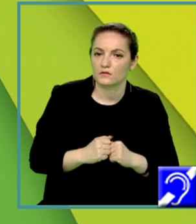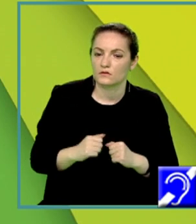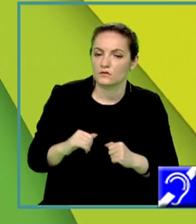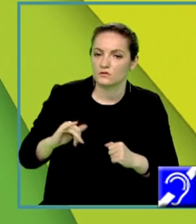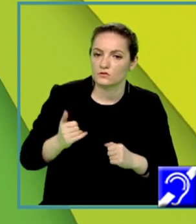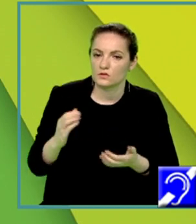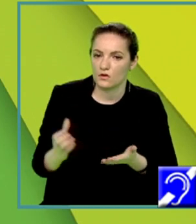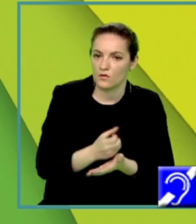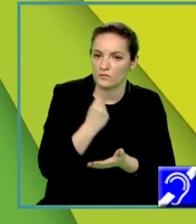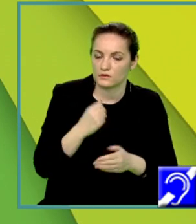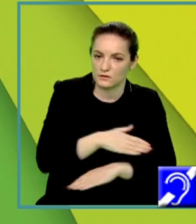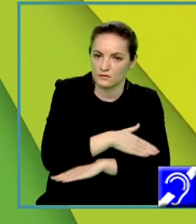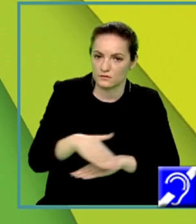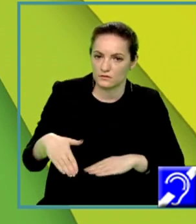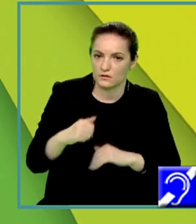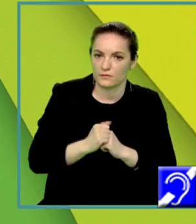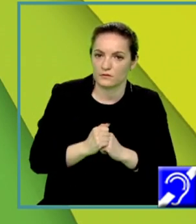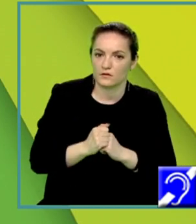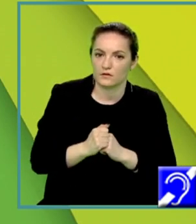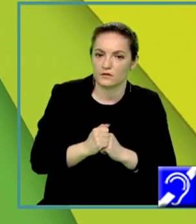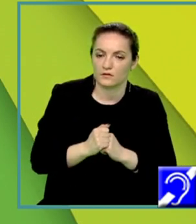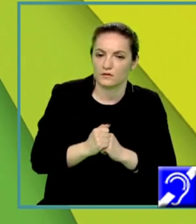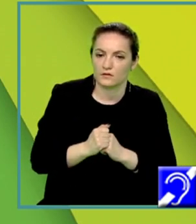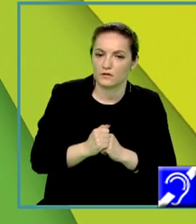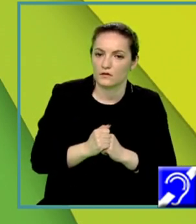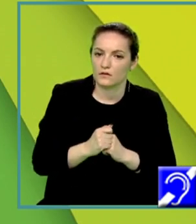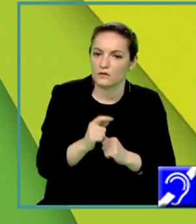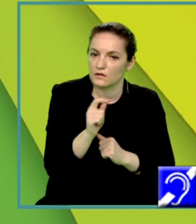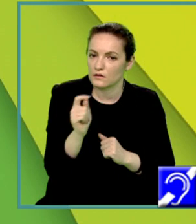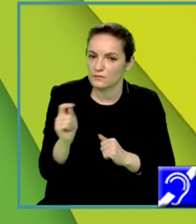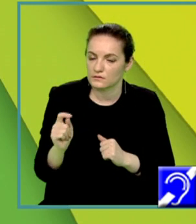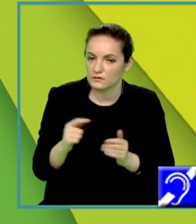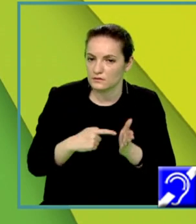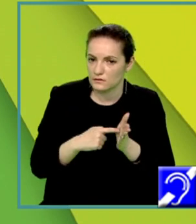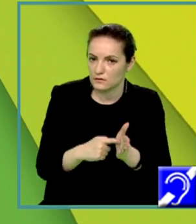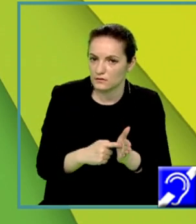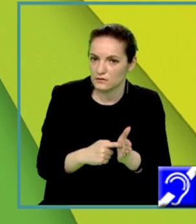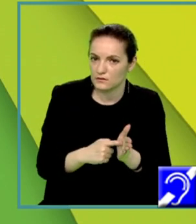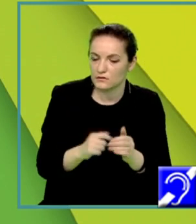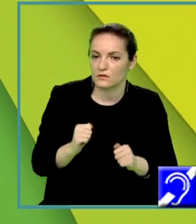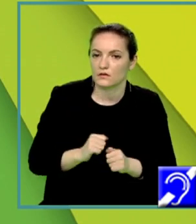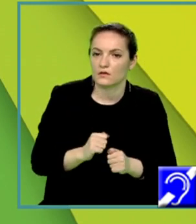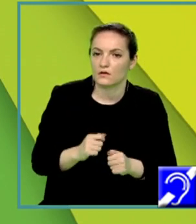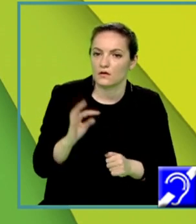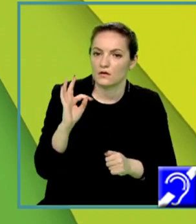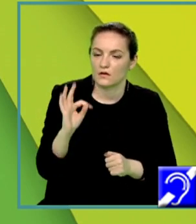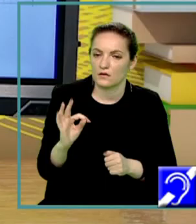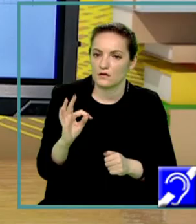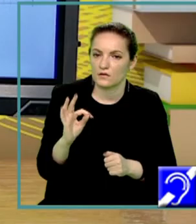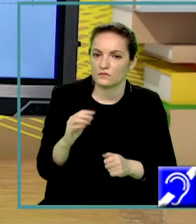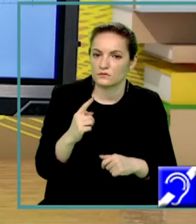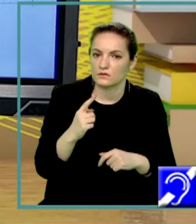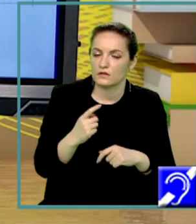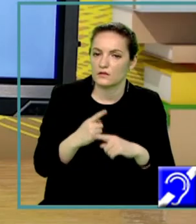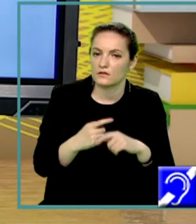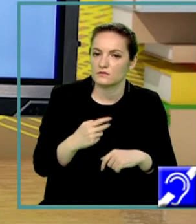obținând dreapta, care este reprezentarea grafică a funcției liniare X plus 4.